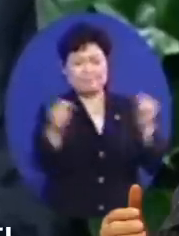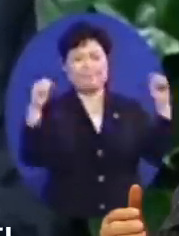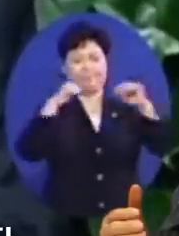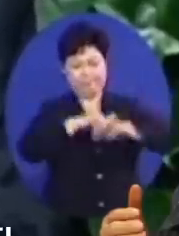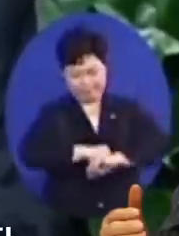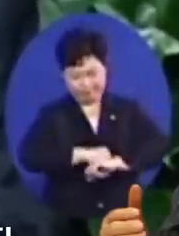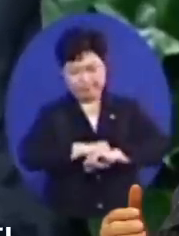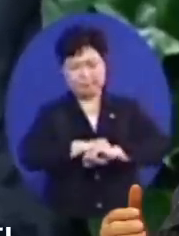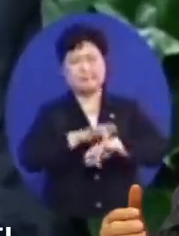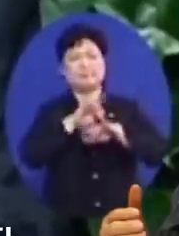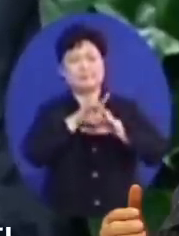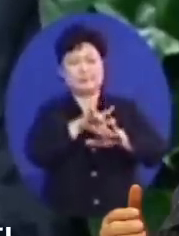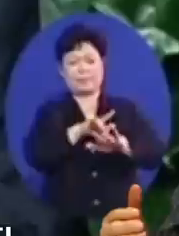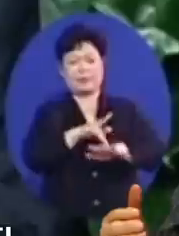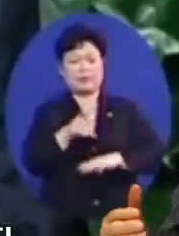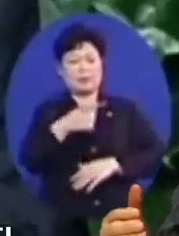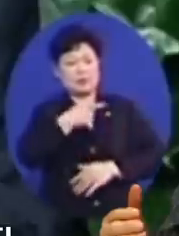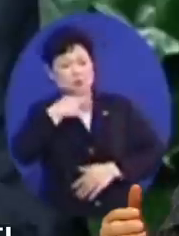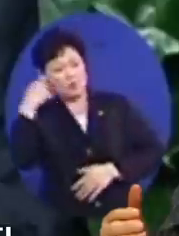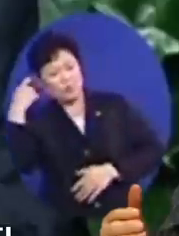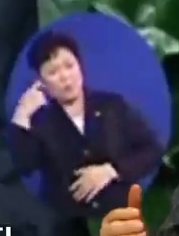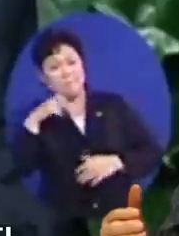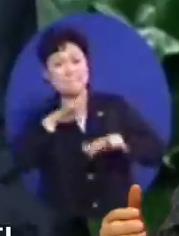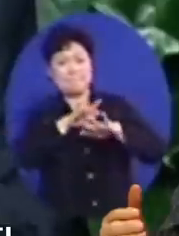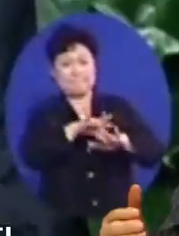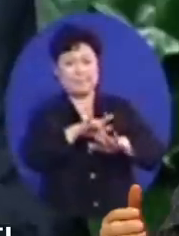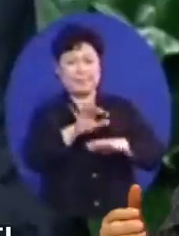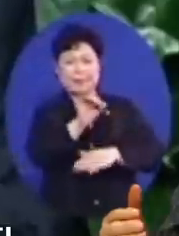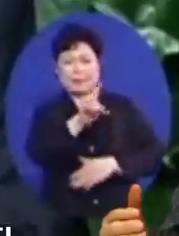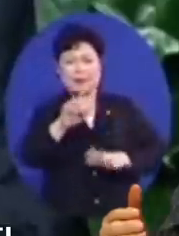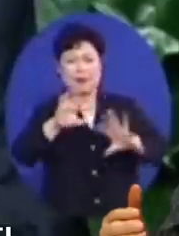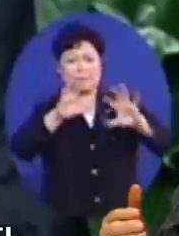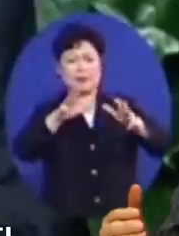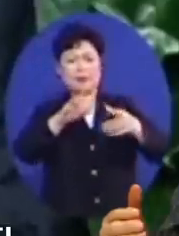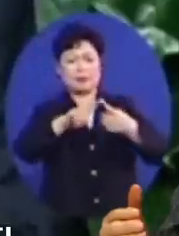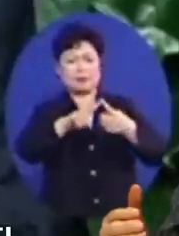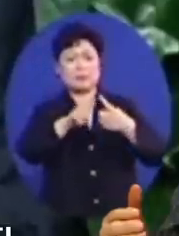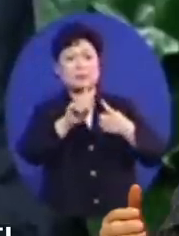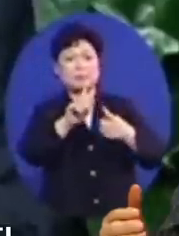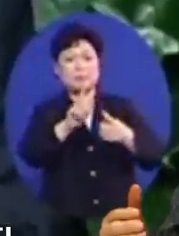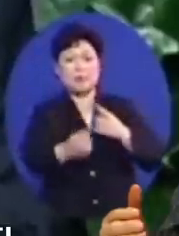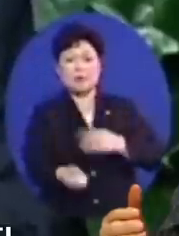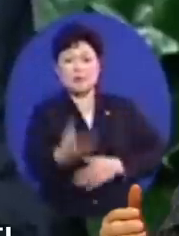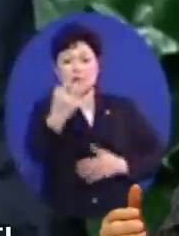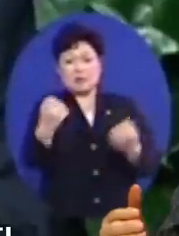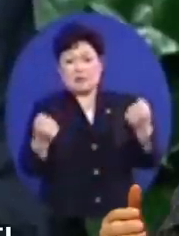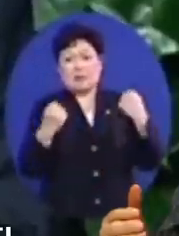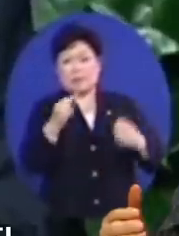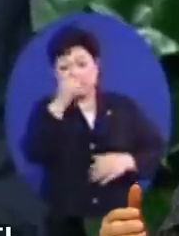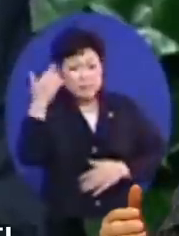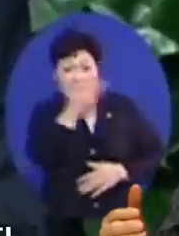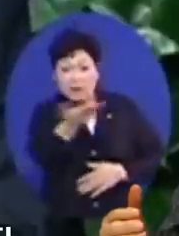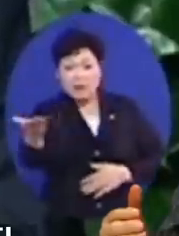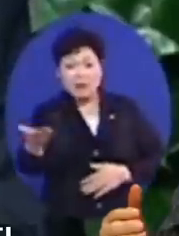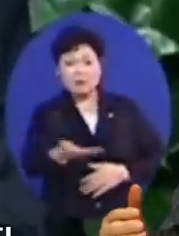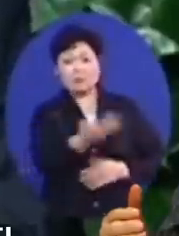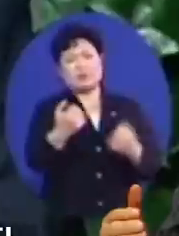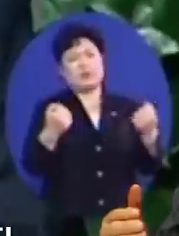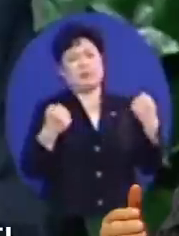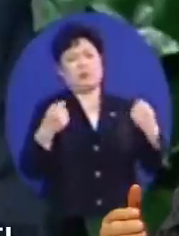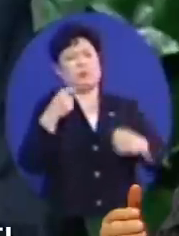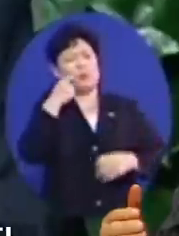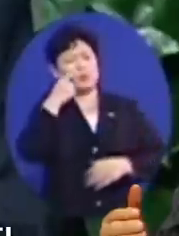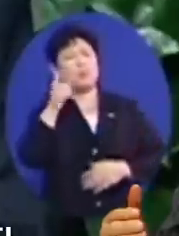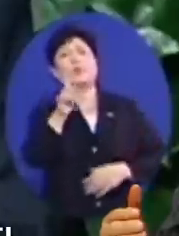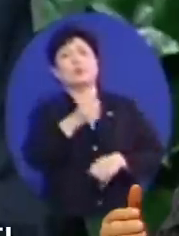하는 것입니다. 유혹과 이 마귀의 아말렉을 이길 수 있는 힘이 있습니까? 우리 힘으로 못 이기면 어떻게 합니까?